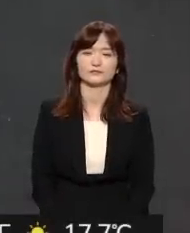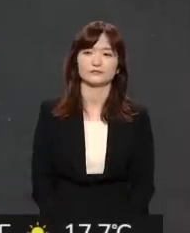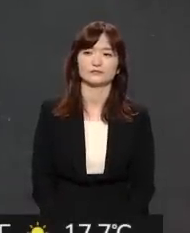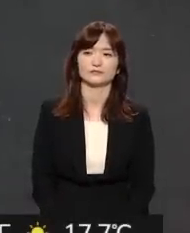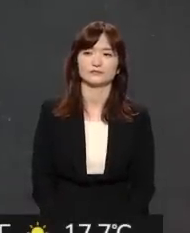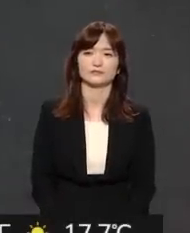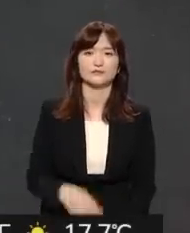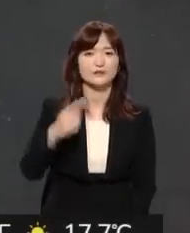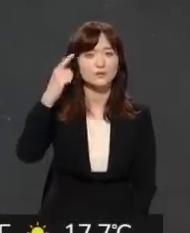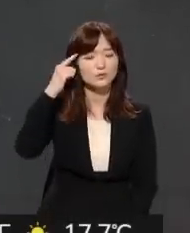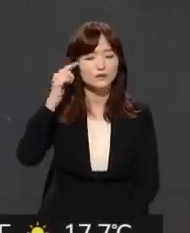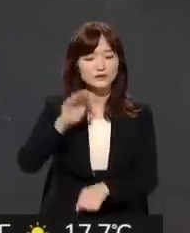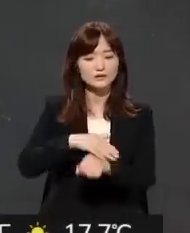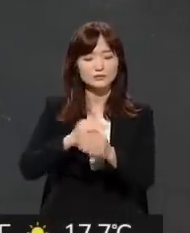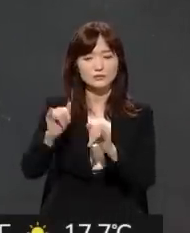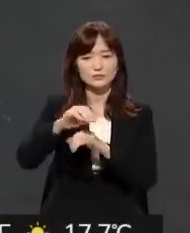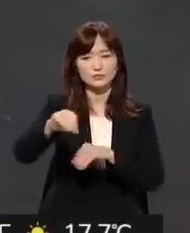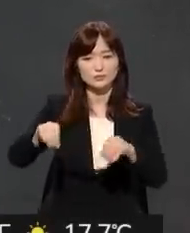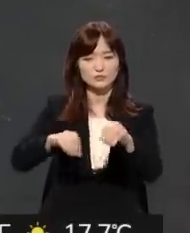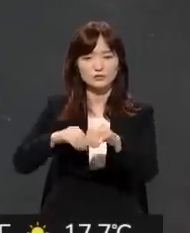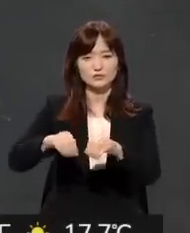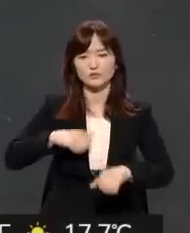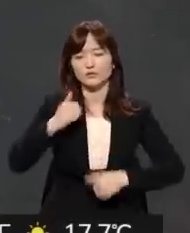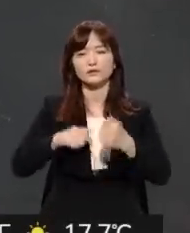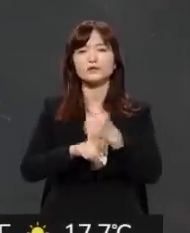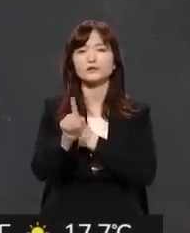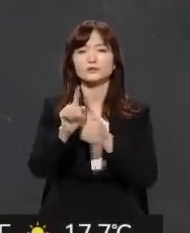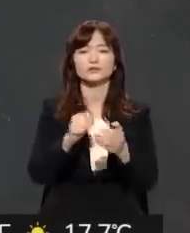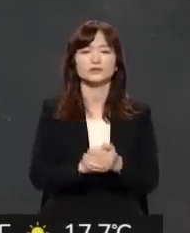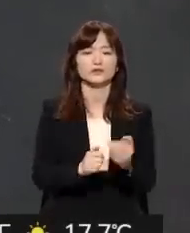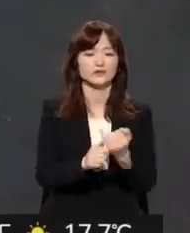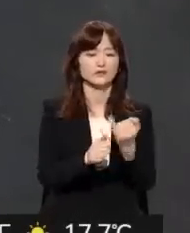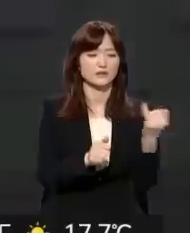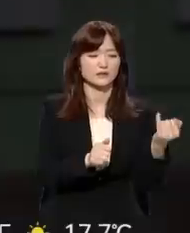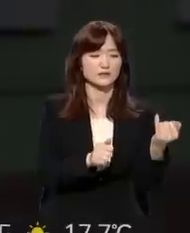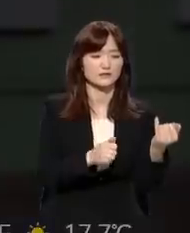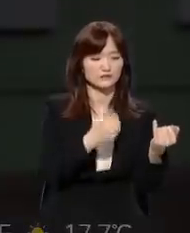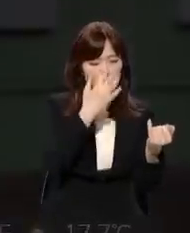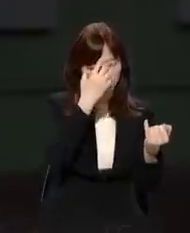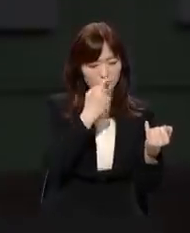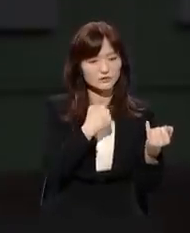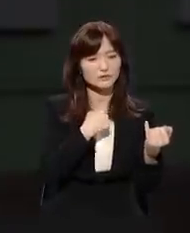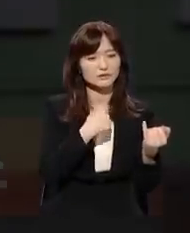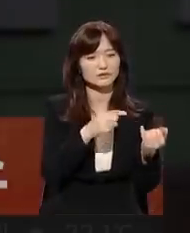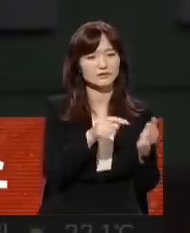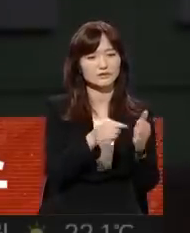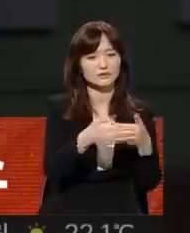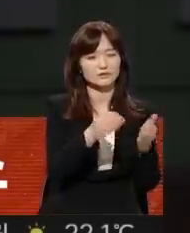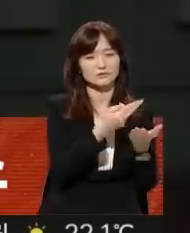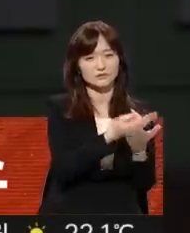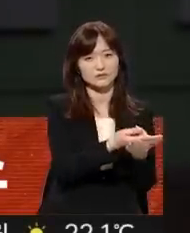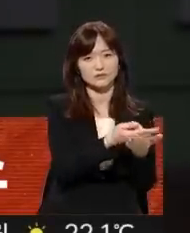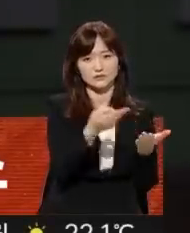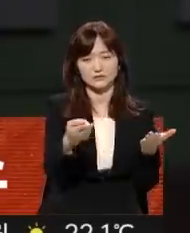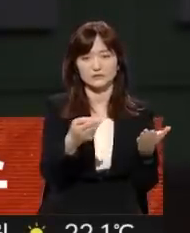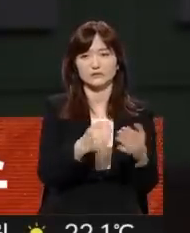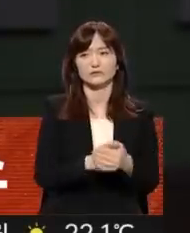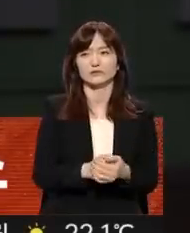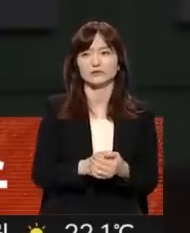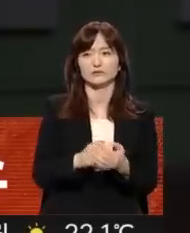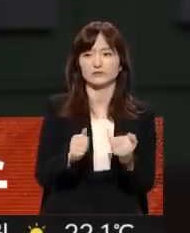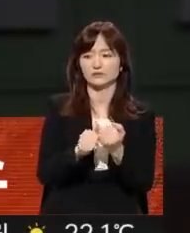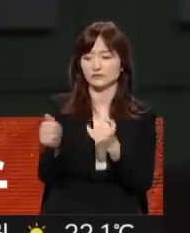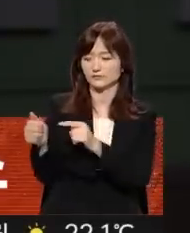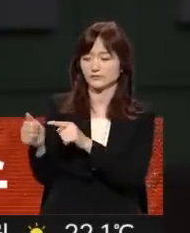왜 적반하장입니까? 네, 일단 우울증 앓고 있는 아내고 응급실 다녀온 아내인데요. 이 병원에 가게 되니까 이 남편이 화가 난다는 이유로